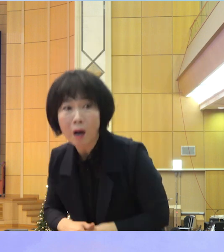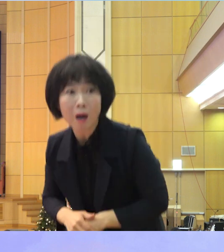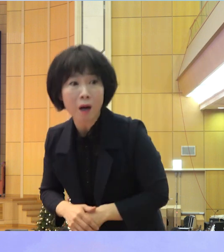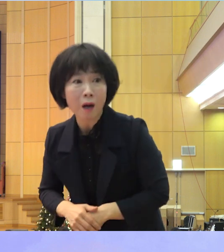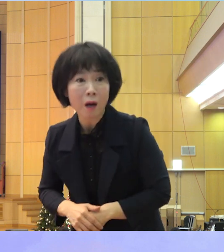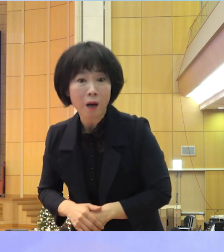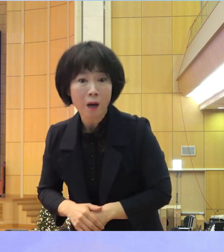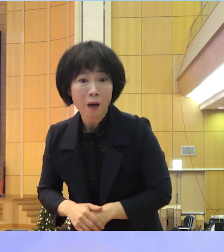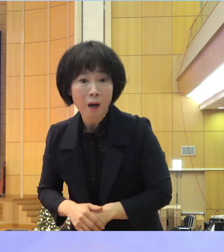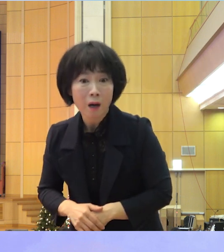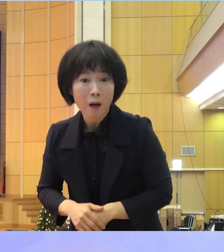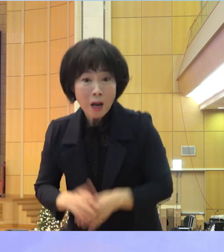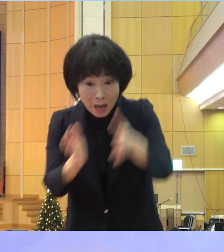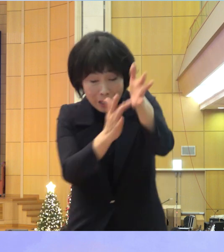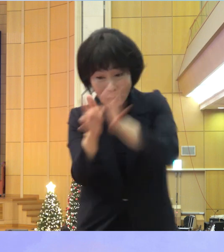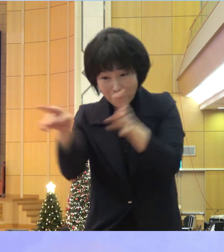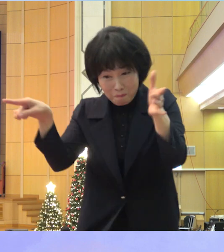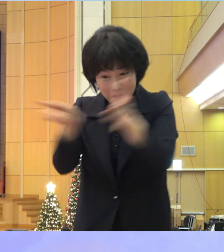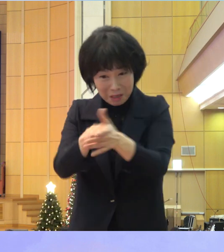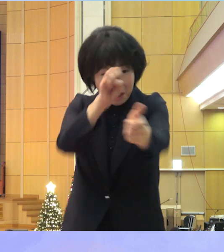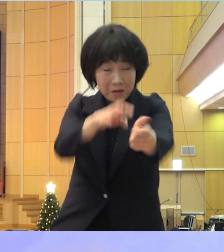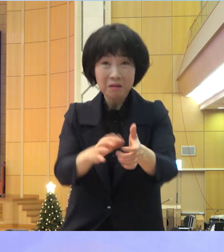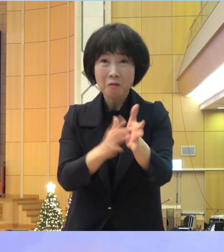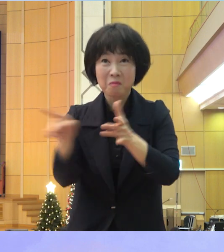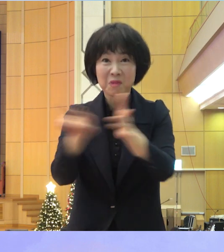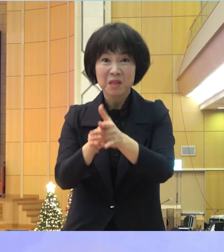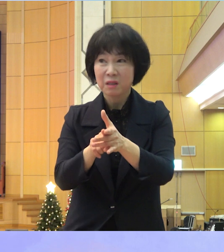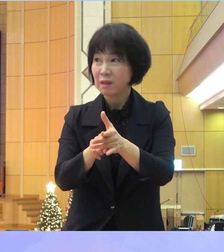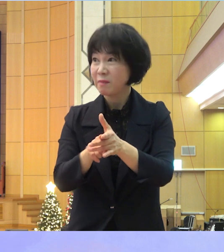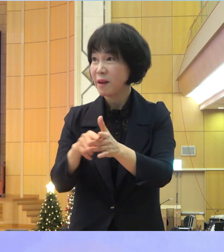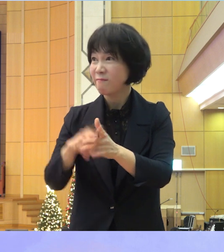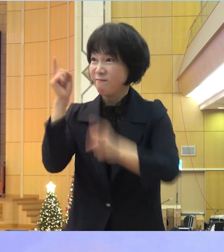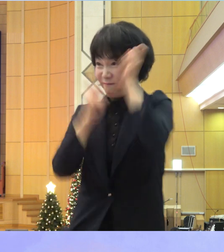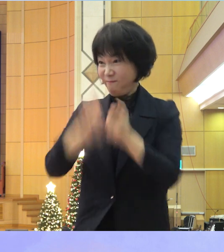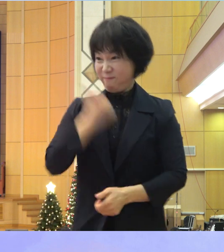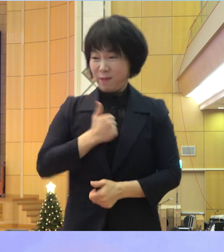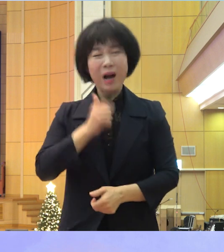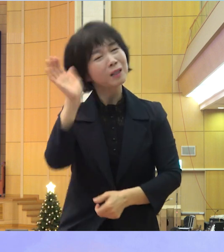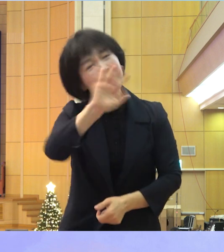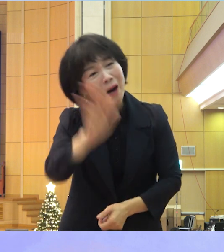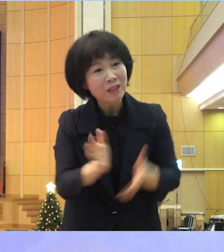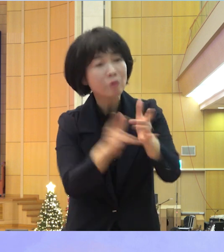가장 축복인데, 예수 믿으시오 이 말 들으면 눈꼬리가 올라가래.